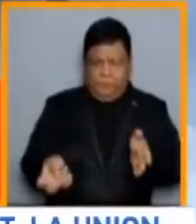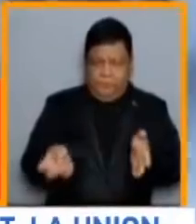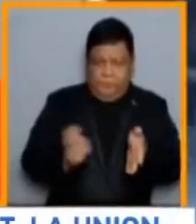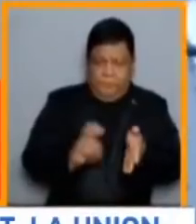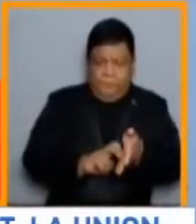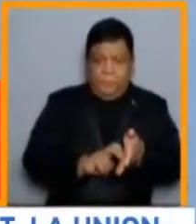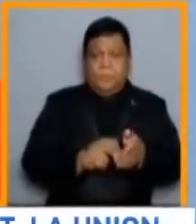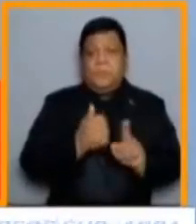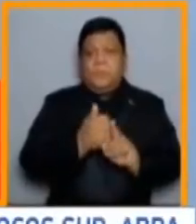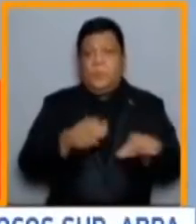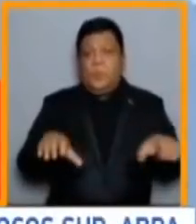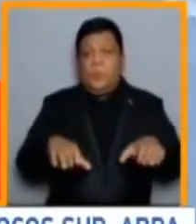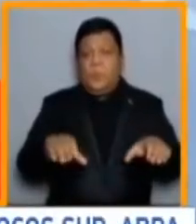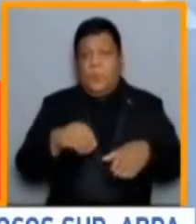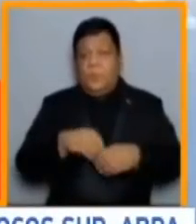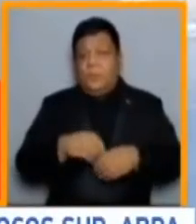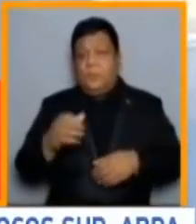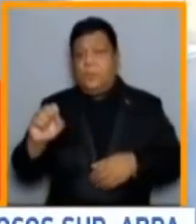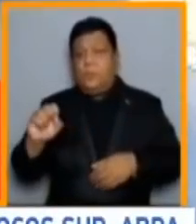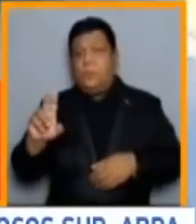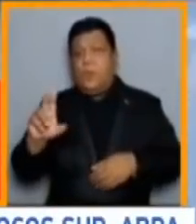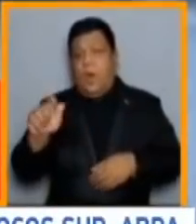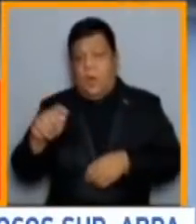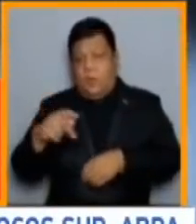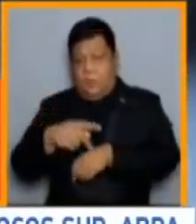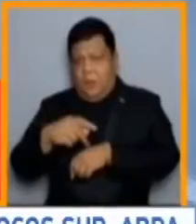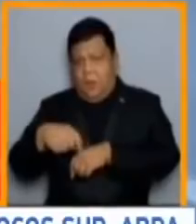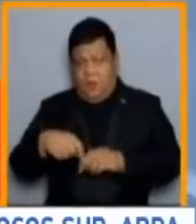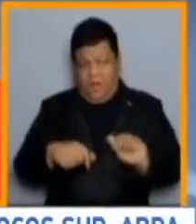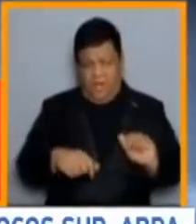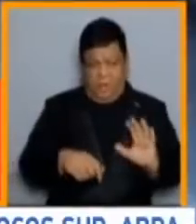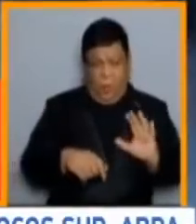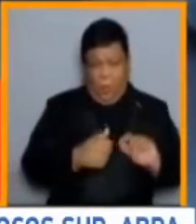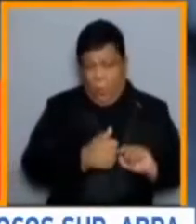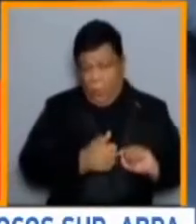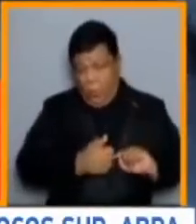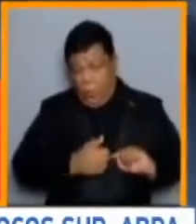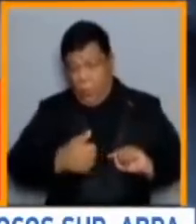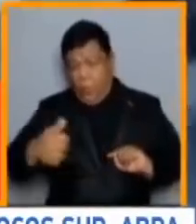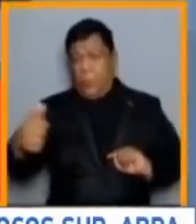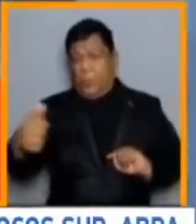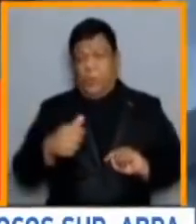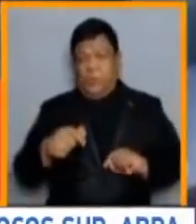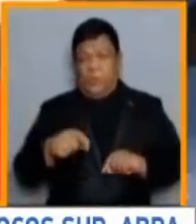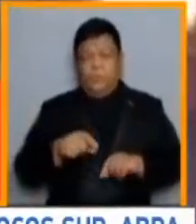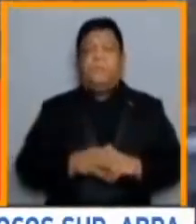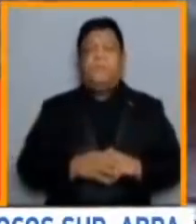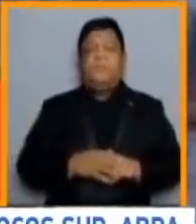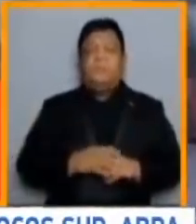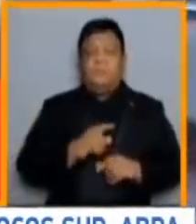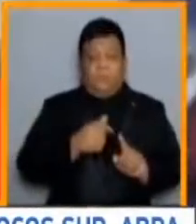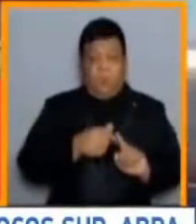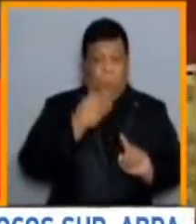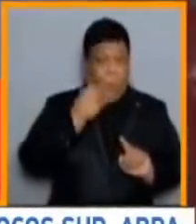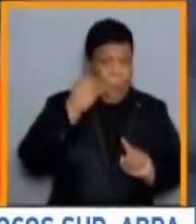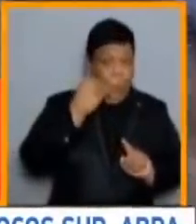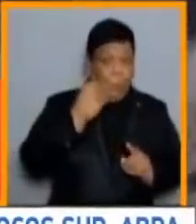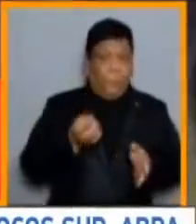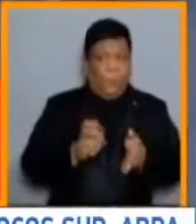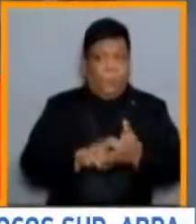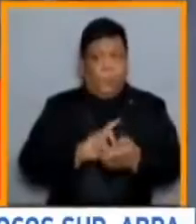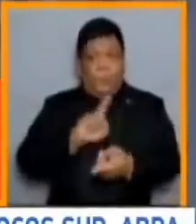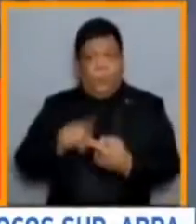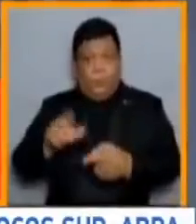Sukat Paranaque kaya ang haba ng ginugugol niya araw-araw sa biyahe. Mula bahay, sasakay siya papuntang Cubao, makikipagsapalaran sa